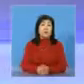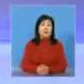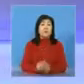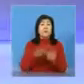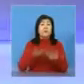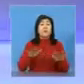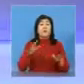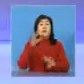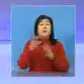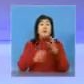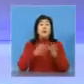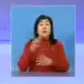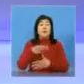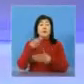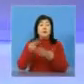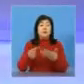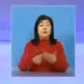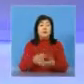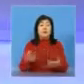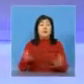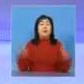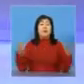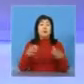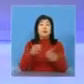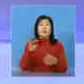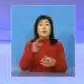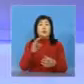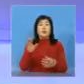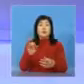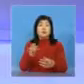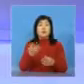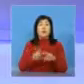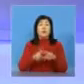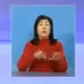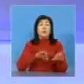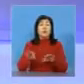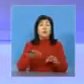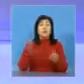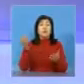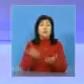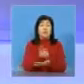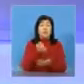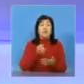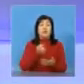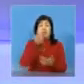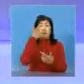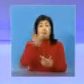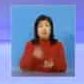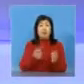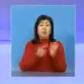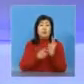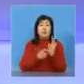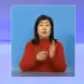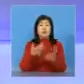Балалар әлемді бейнелейді. Біріккен ұлттар ұйымының бас ассамблеясы ЮНЕСКО ұсынысымен осы жобаның жеңімпаздарын анықтады. Облыстан барлығы 700-ге